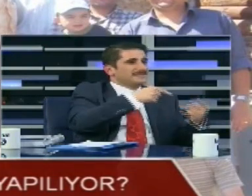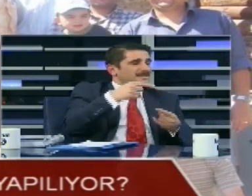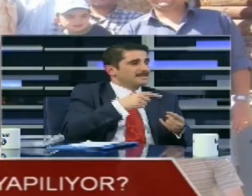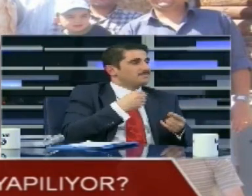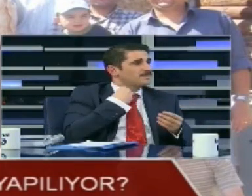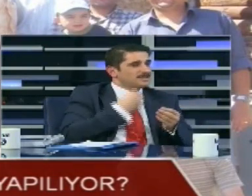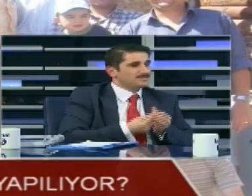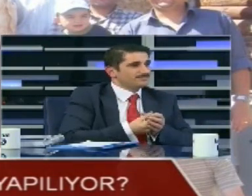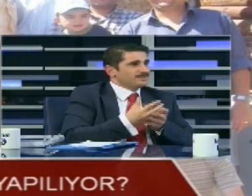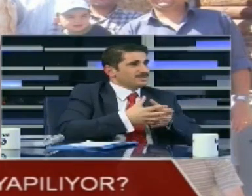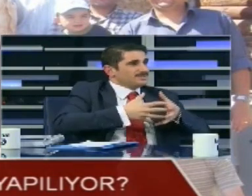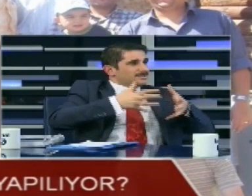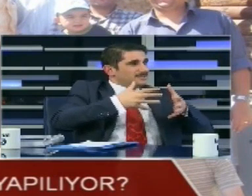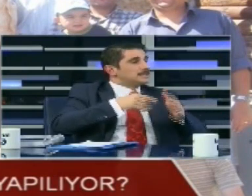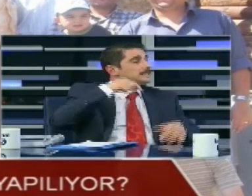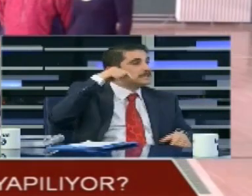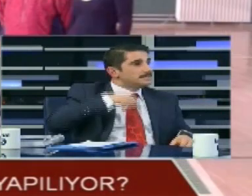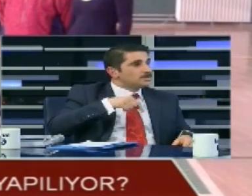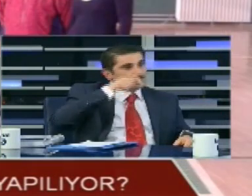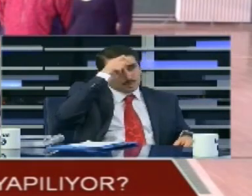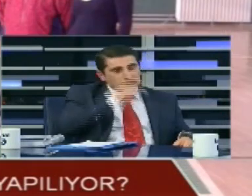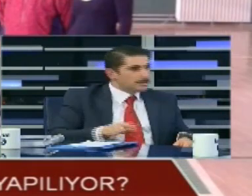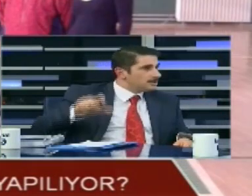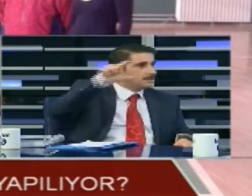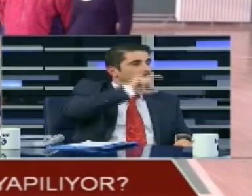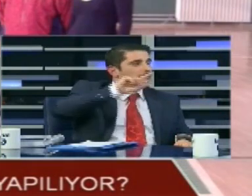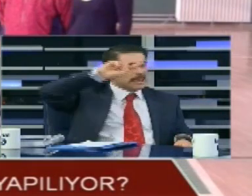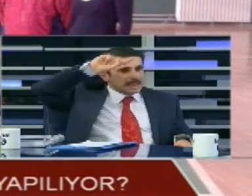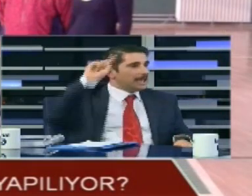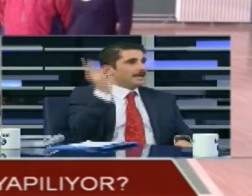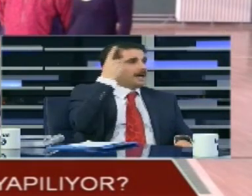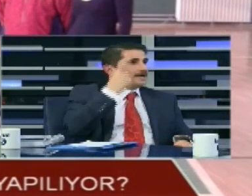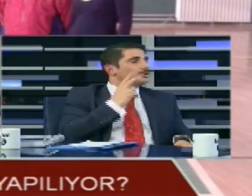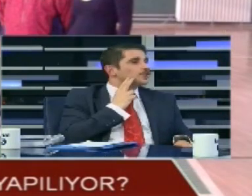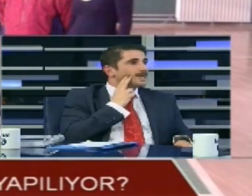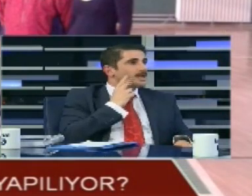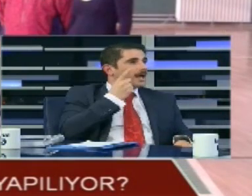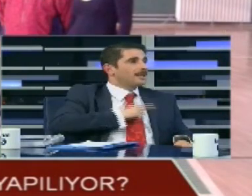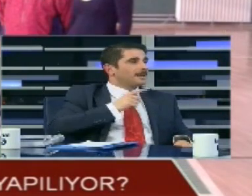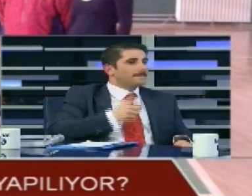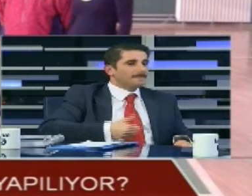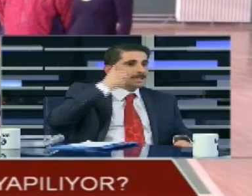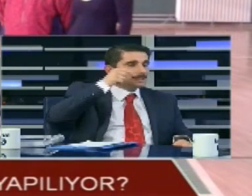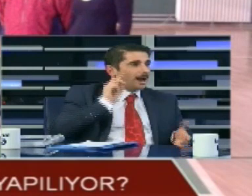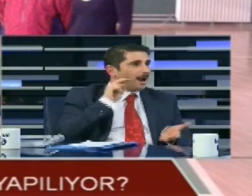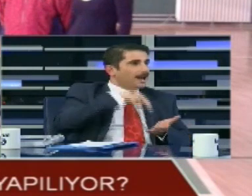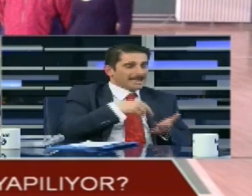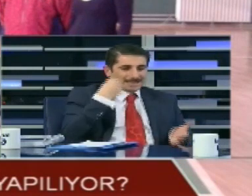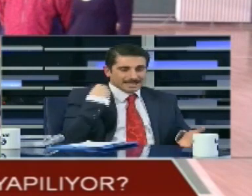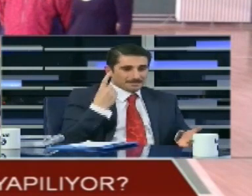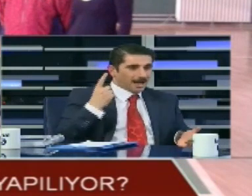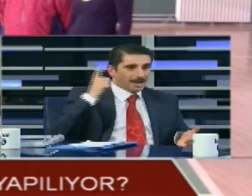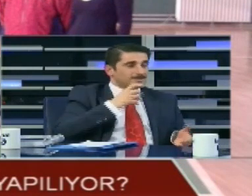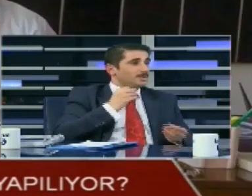işitme engelli spor federasyonu ama hiç işitme engelli bir başkan görmedi. Geçtiğimiz günlerde seçimler oldu.